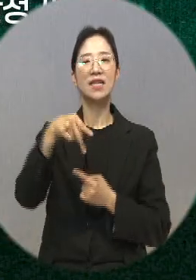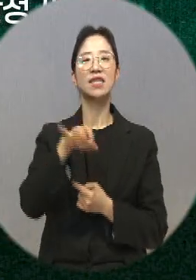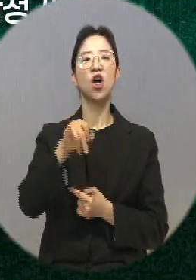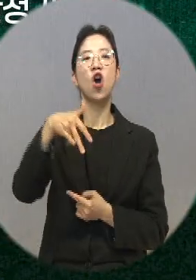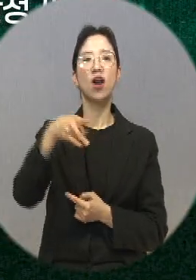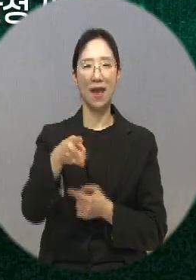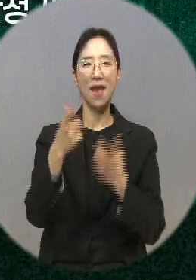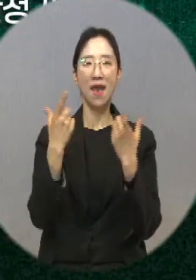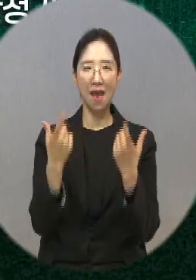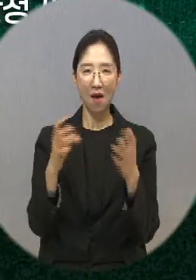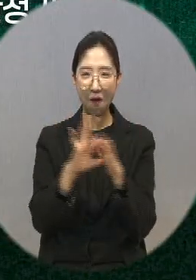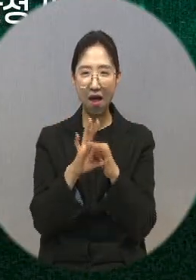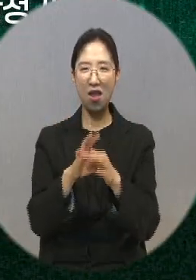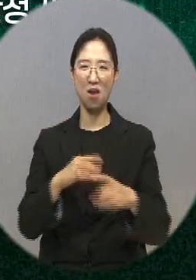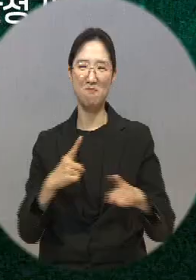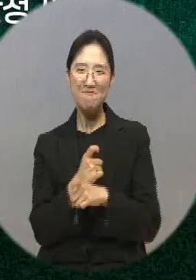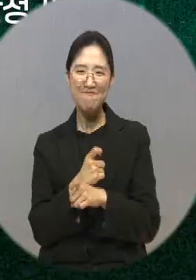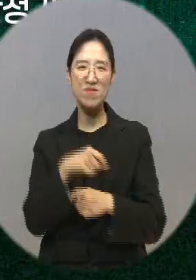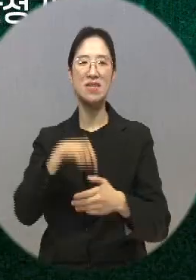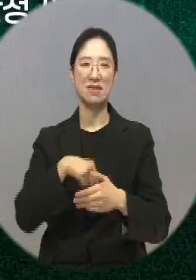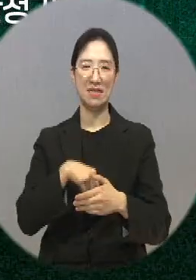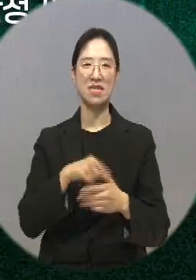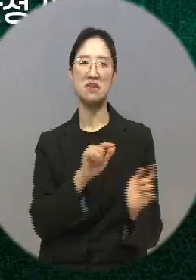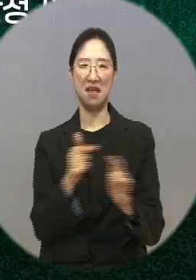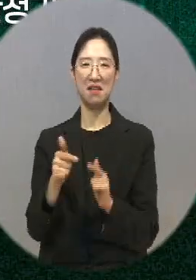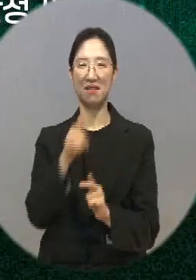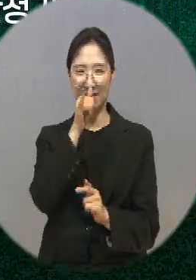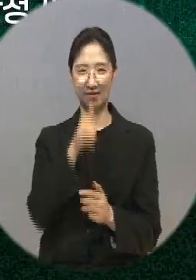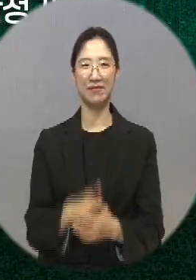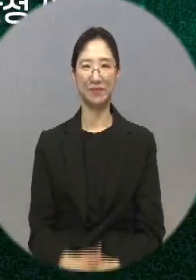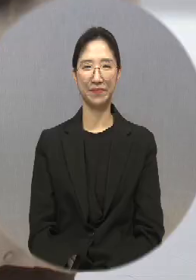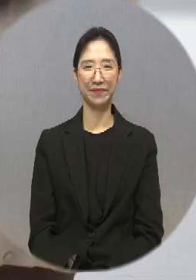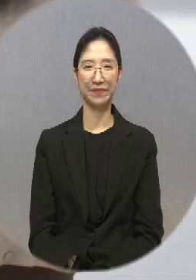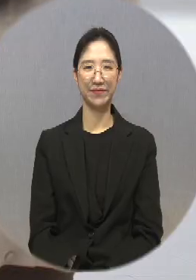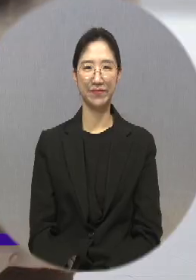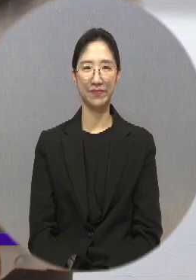보복적 심리의 행동들이 여러 개가 있어요. 그 미소학적으로